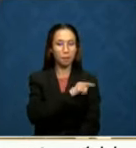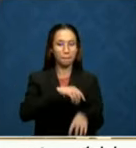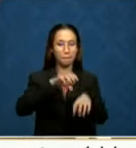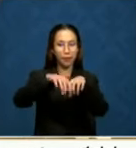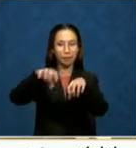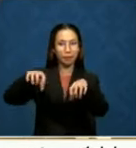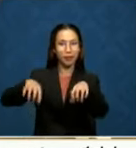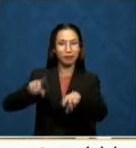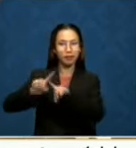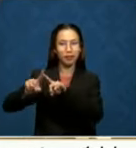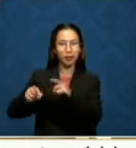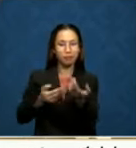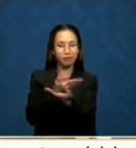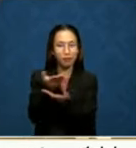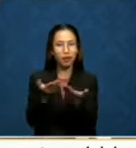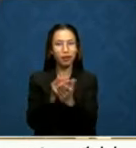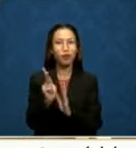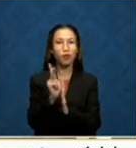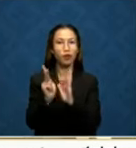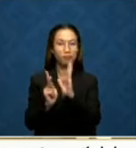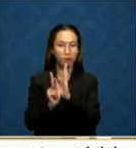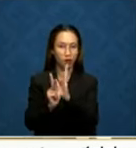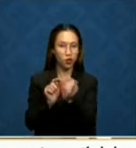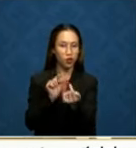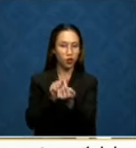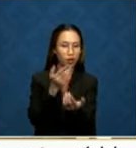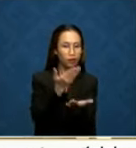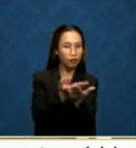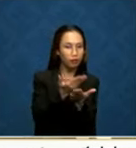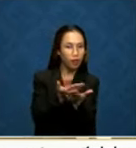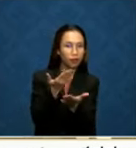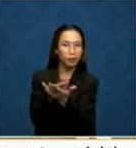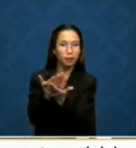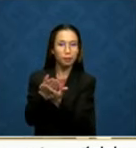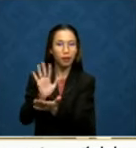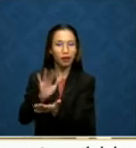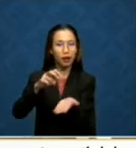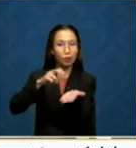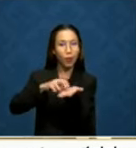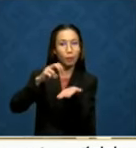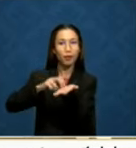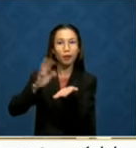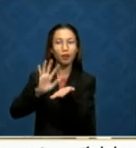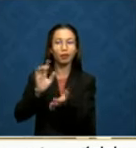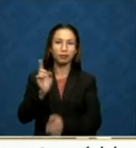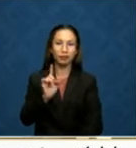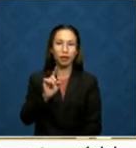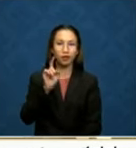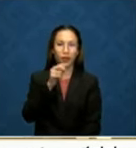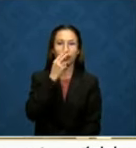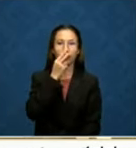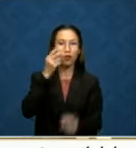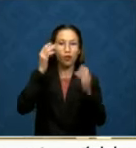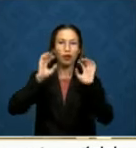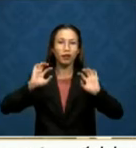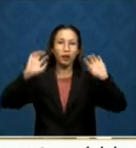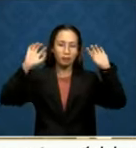คารต่ ๆ ในการพิจินได้ กฎ Expertอัไหนเป็การเงินไม่การเงินรบรองไมรับรองถ้าเป็รัฐ Hear